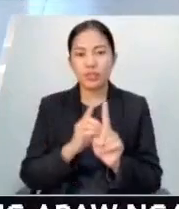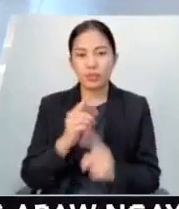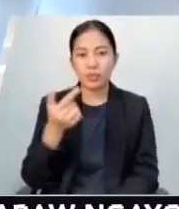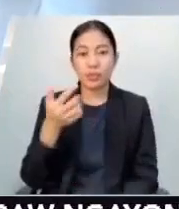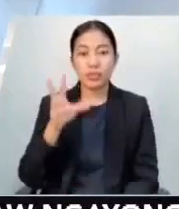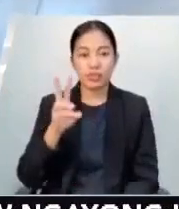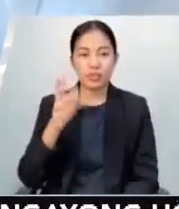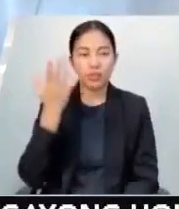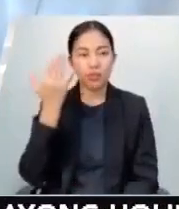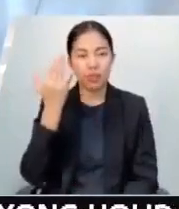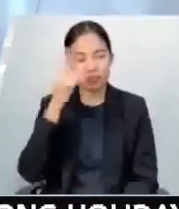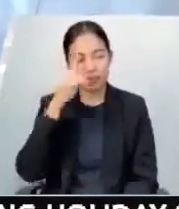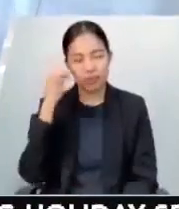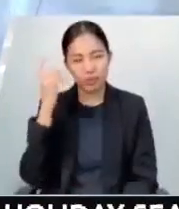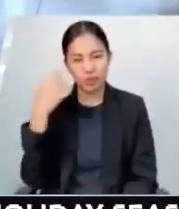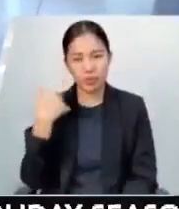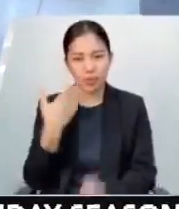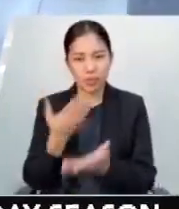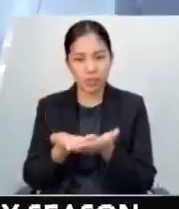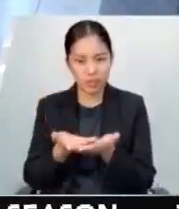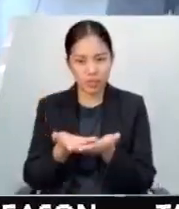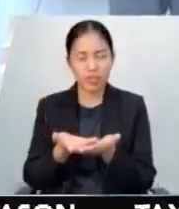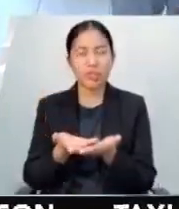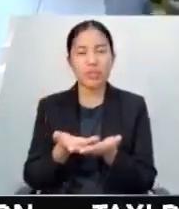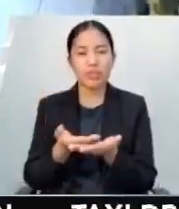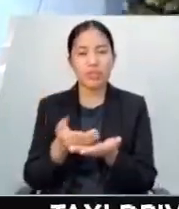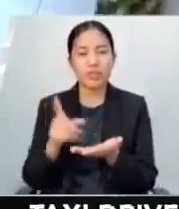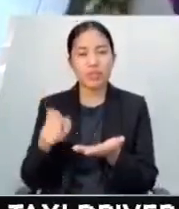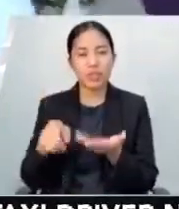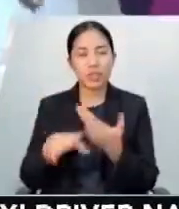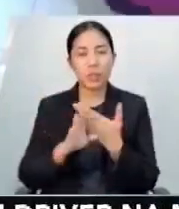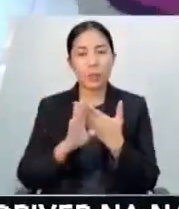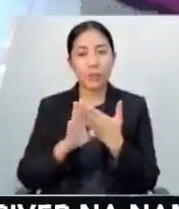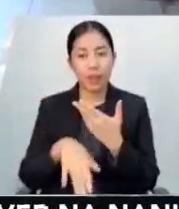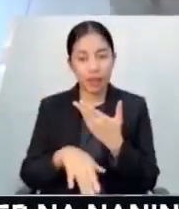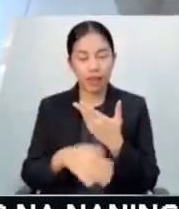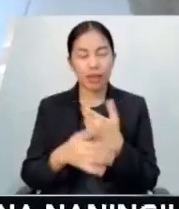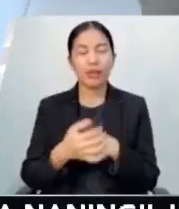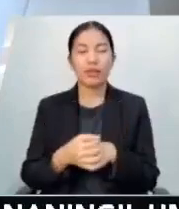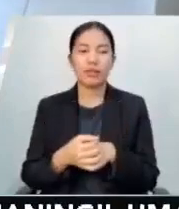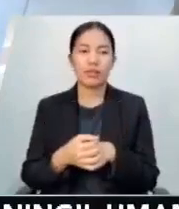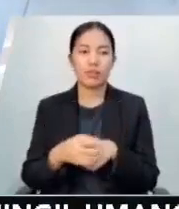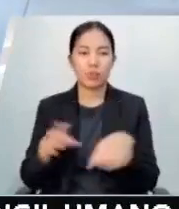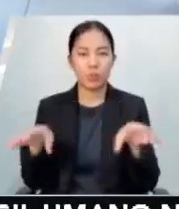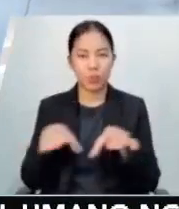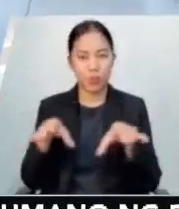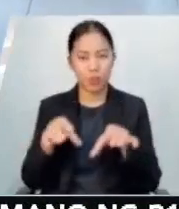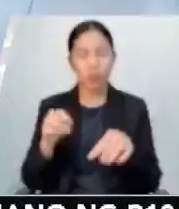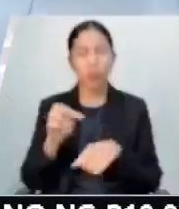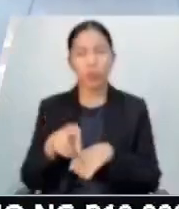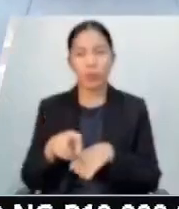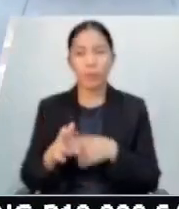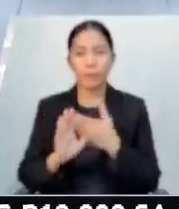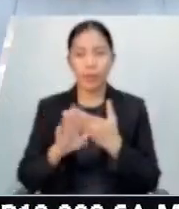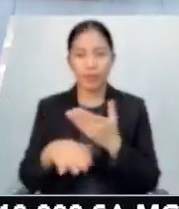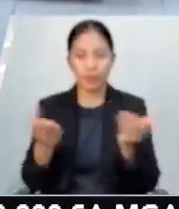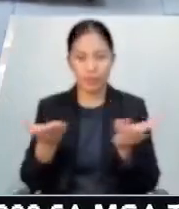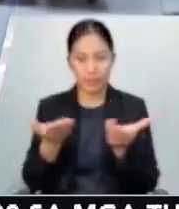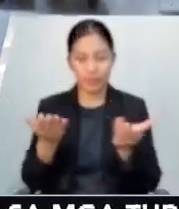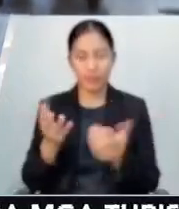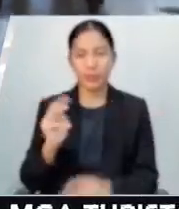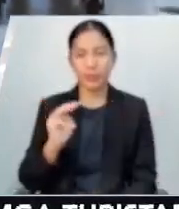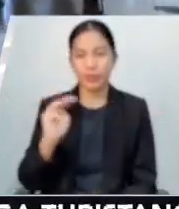yan ng ibig sabihin tapos na sila magpasko at uuwi na sila sa Manila para magtrabaho ulit. Ganun din yung nangyari last